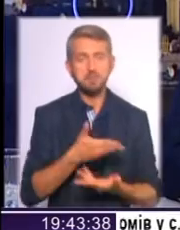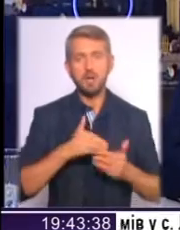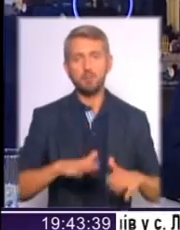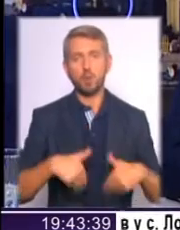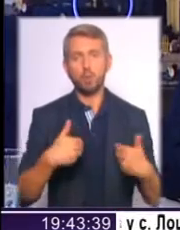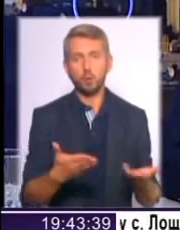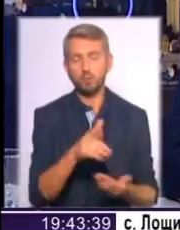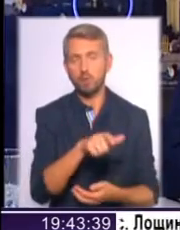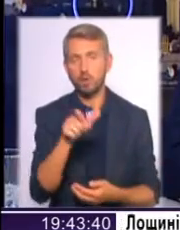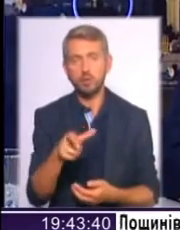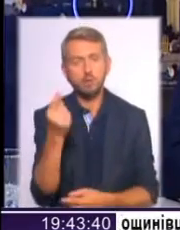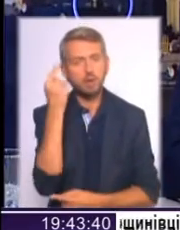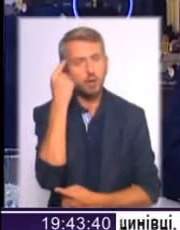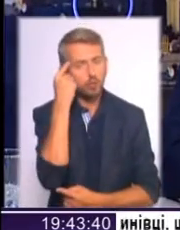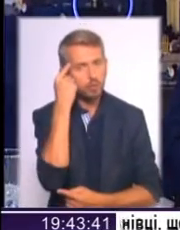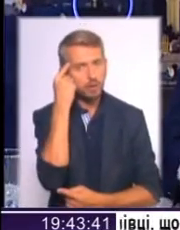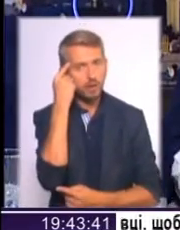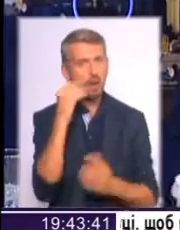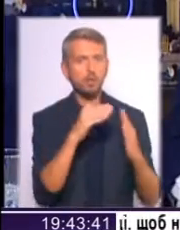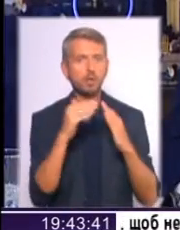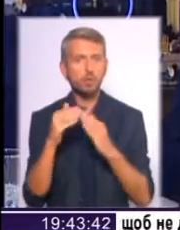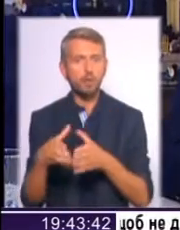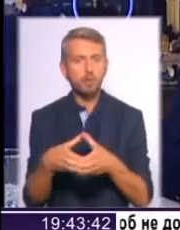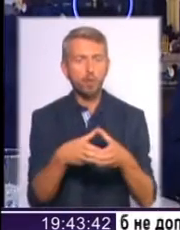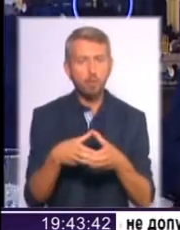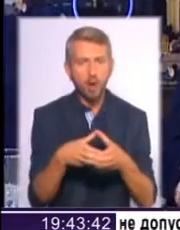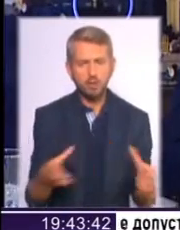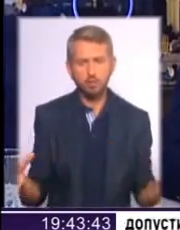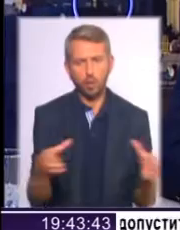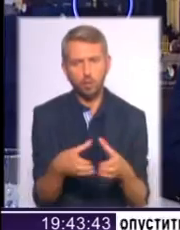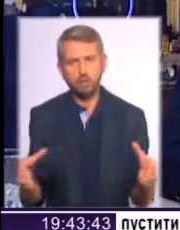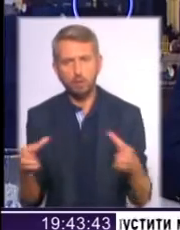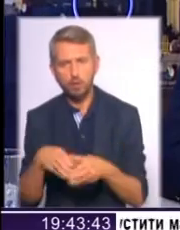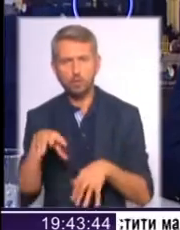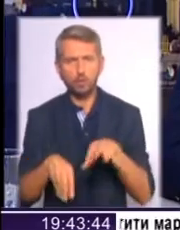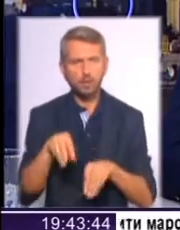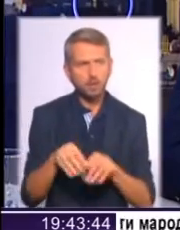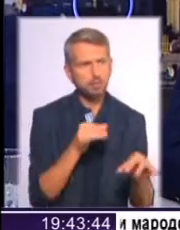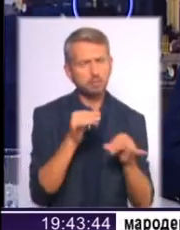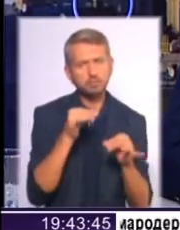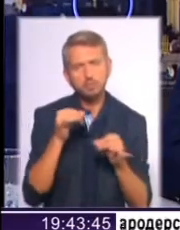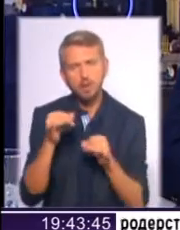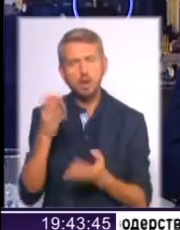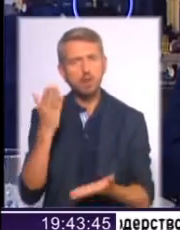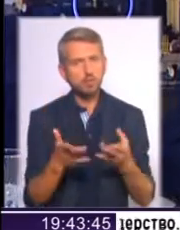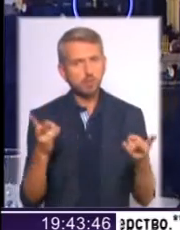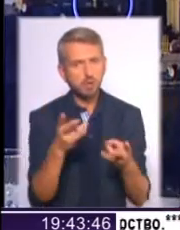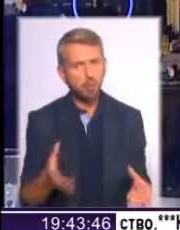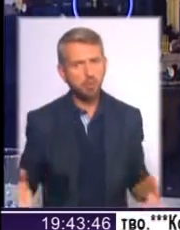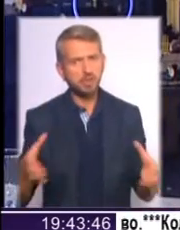пропонуємо людям задуматися, будинковим громадам утворюватися, сусідам з сусідами переговорити, чи може дійсно